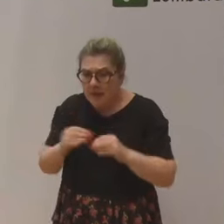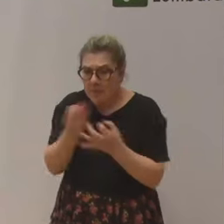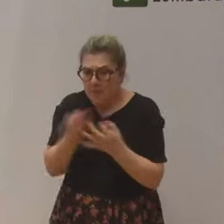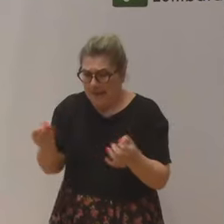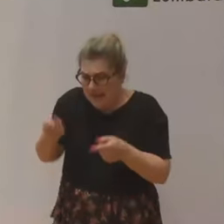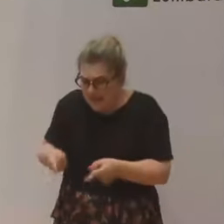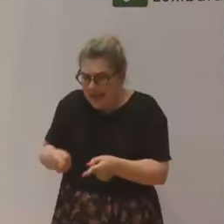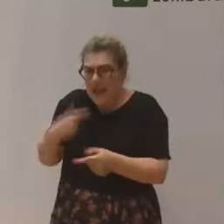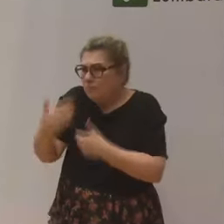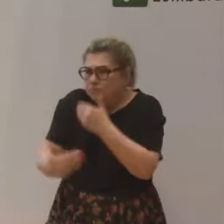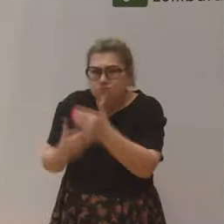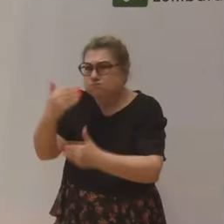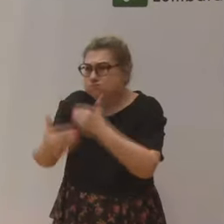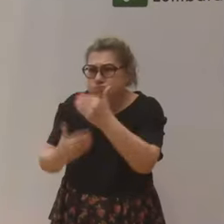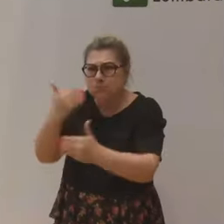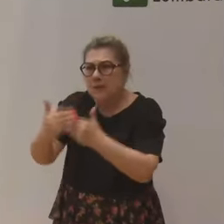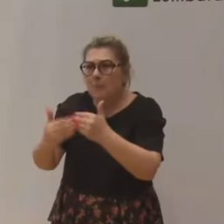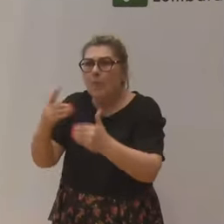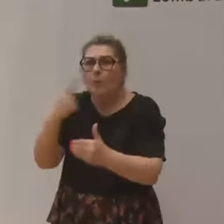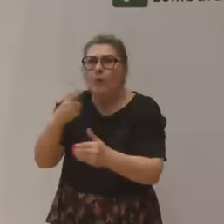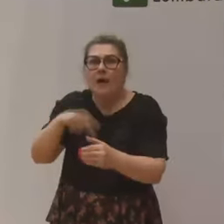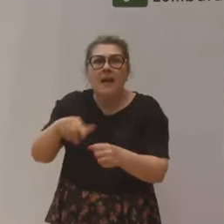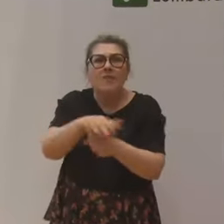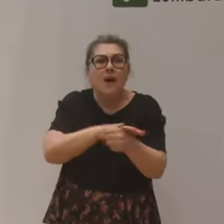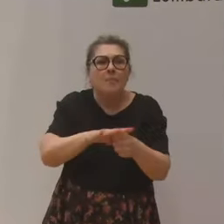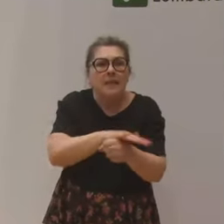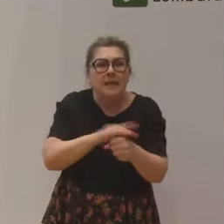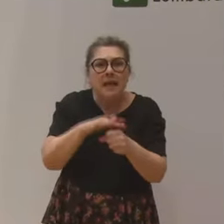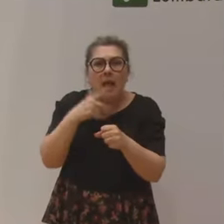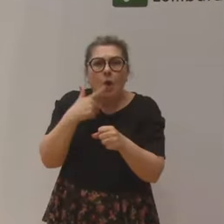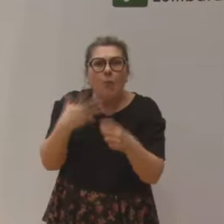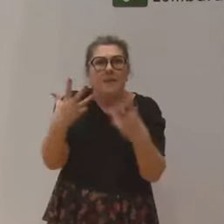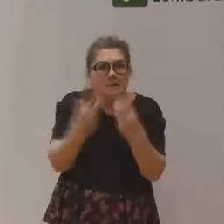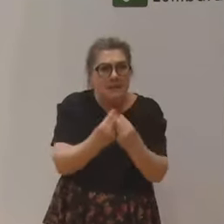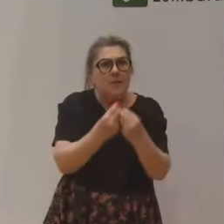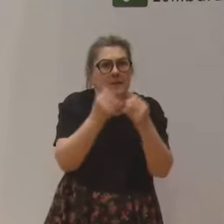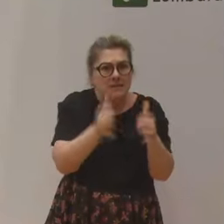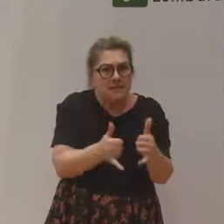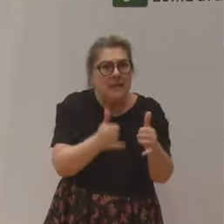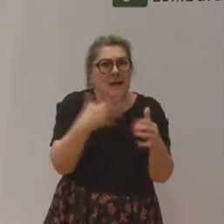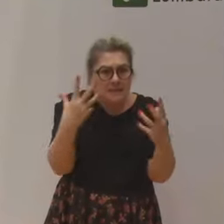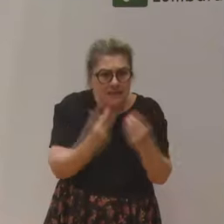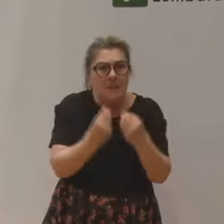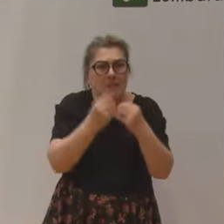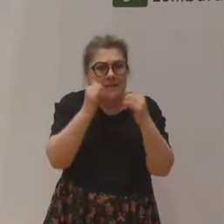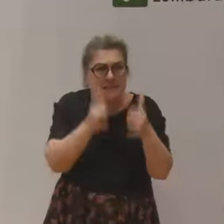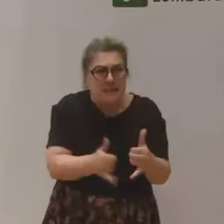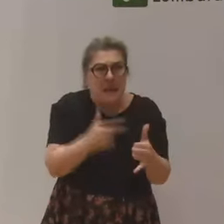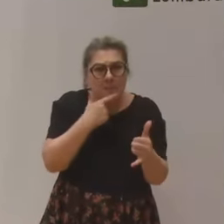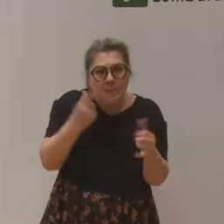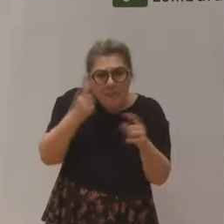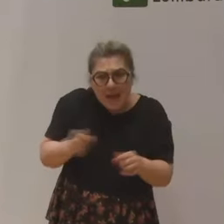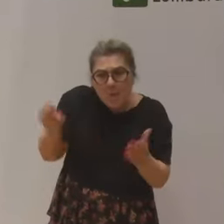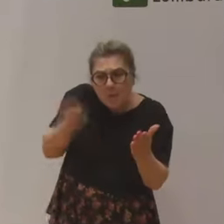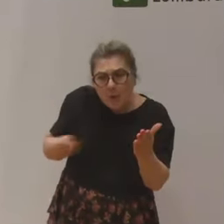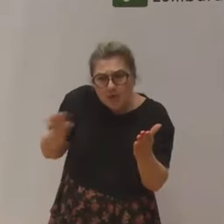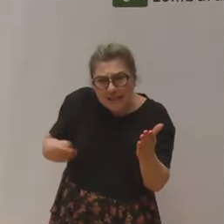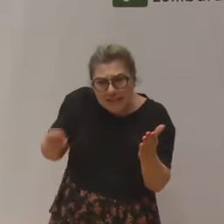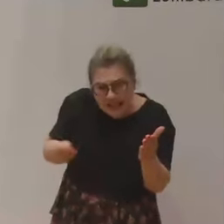a costruirla facendo in modo che le famiglie si tengano insieme e stiano insieme a progettarla